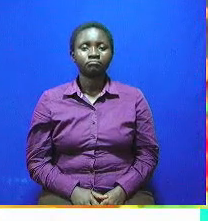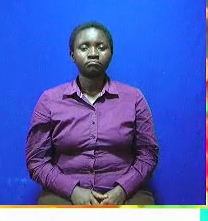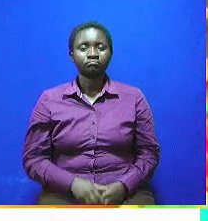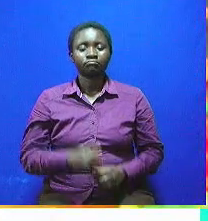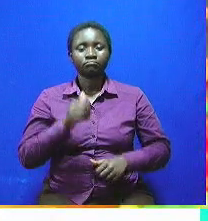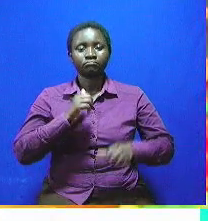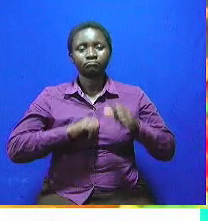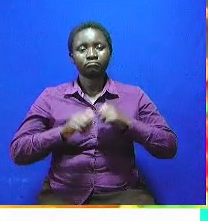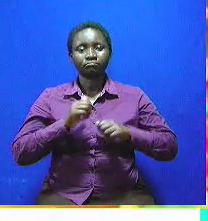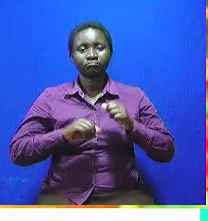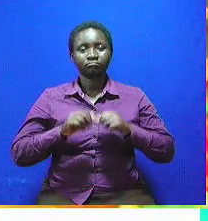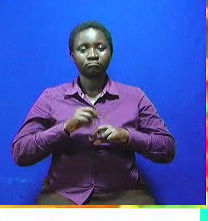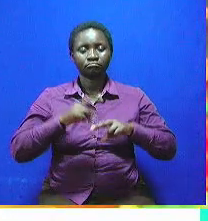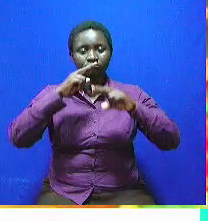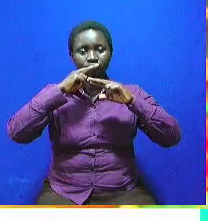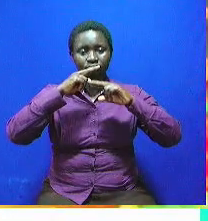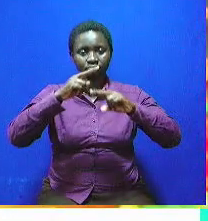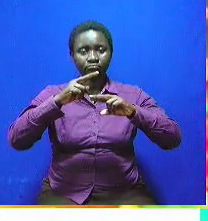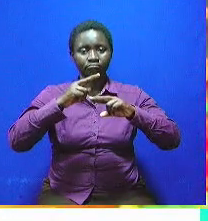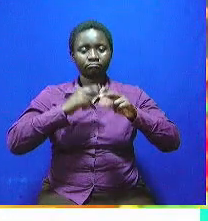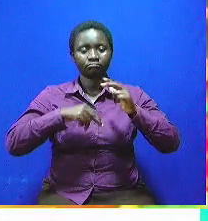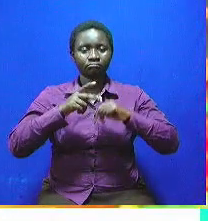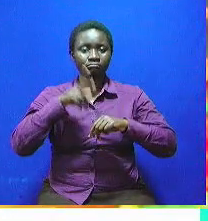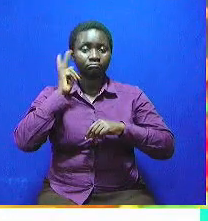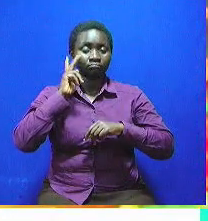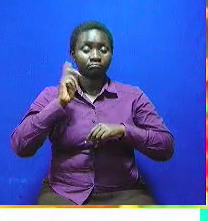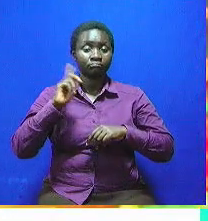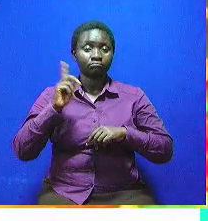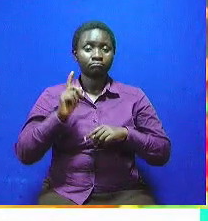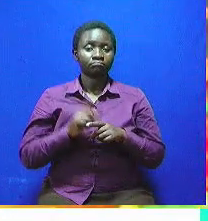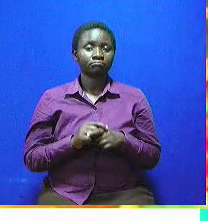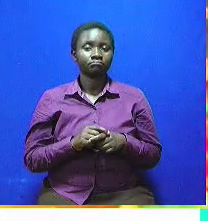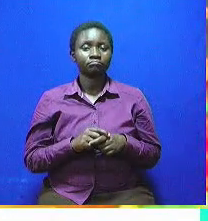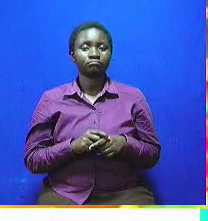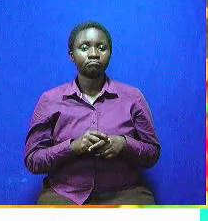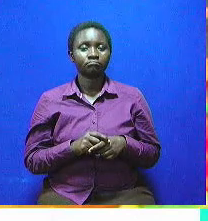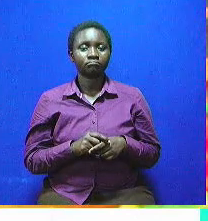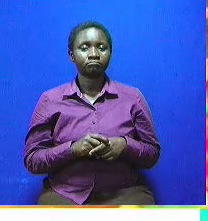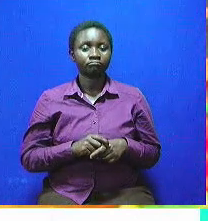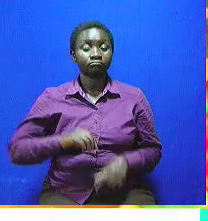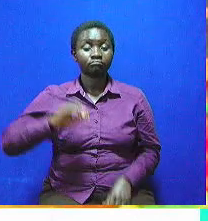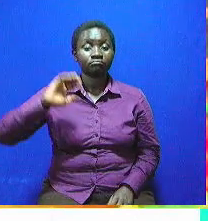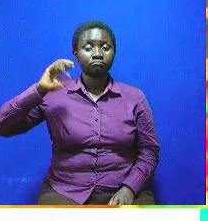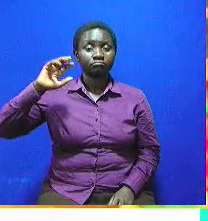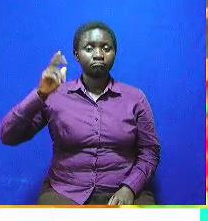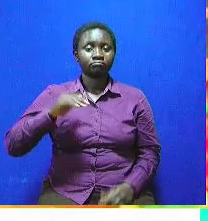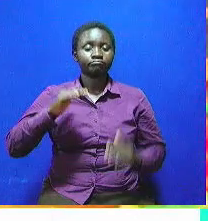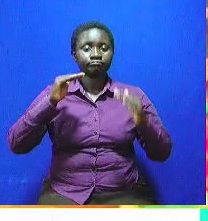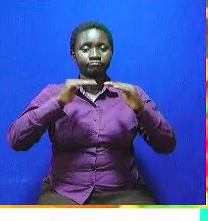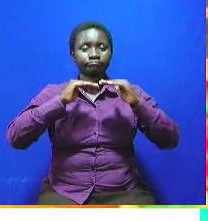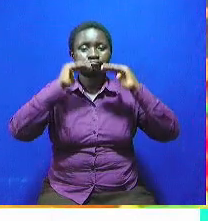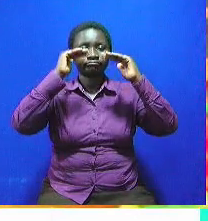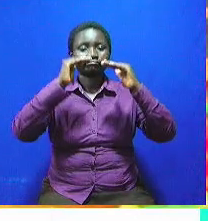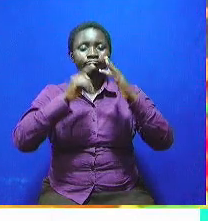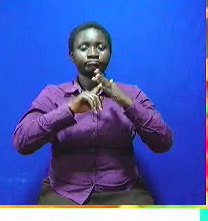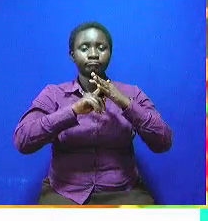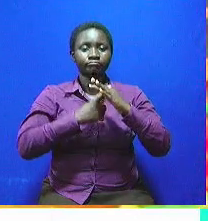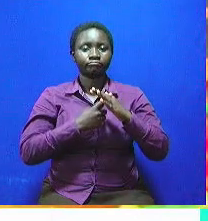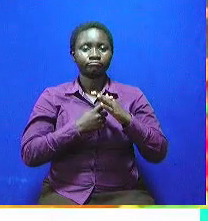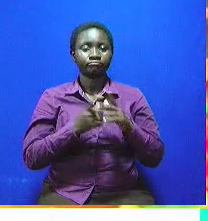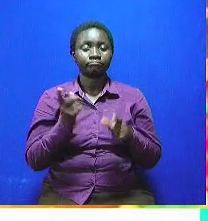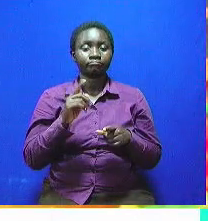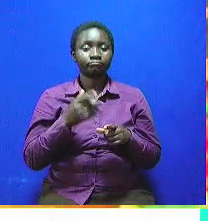skuru chesi sekondari meye county ya Kisii anena sekerenko ogie county go se county level niko chacha kabene ritkoria